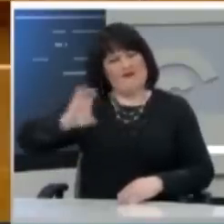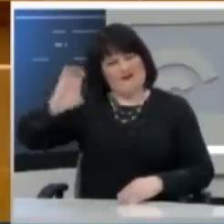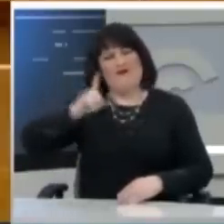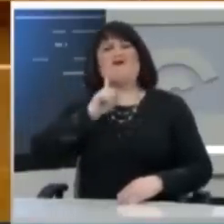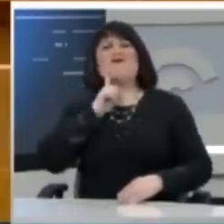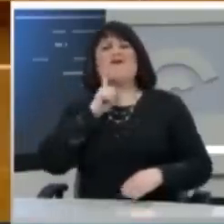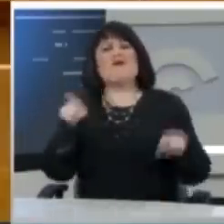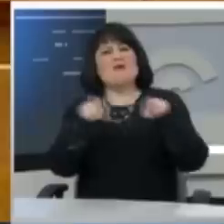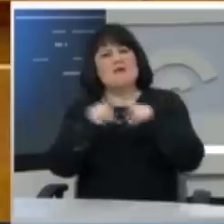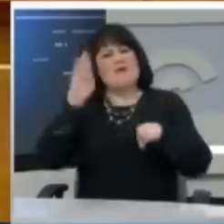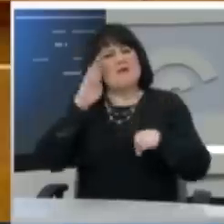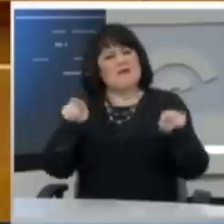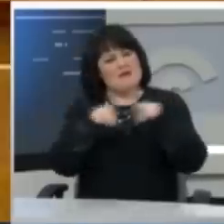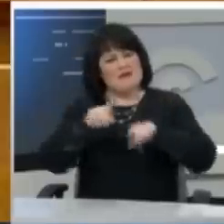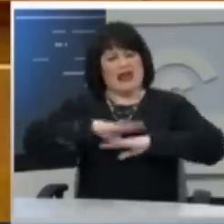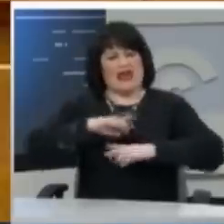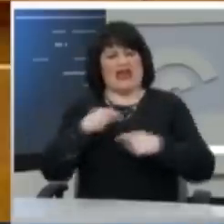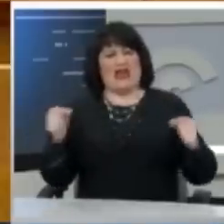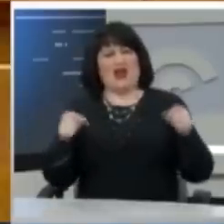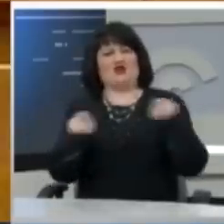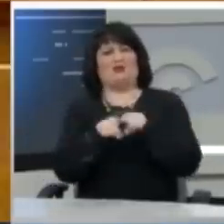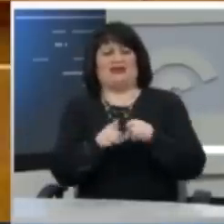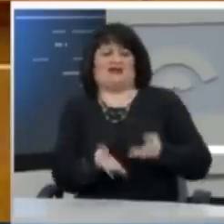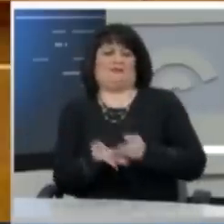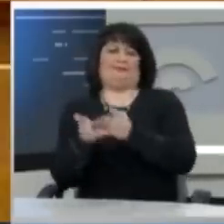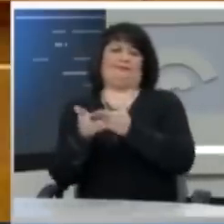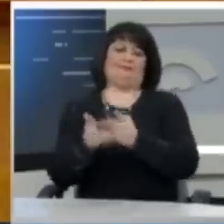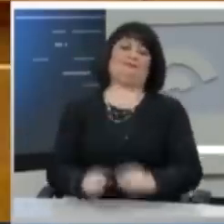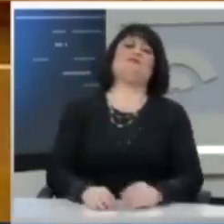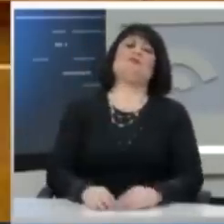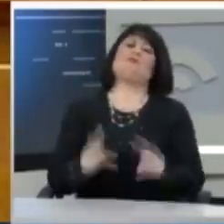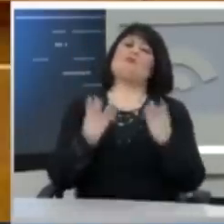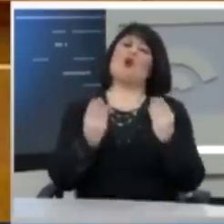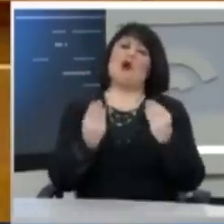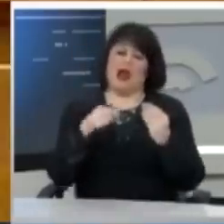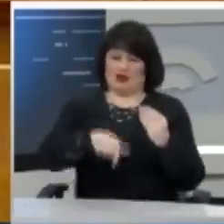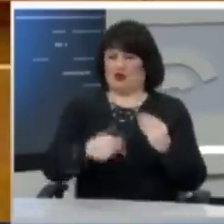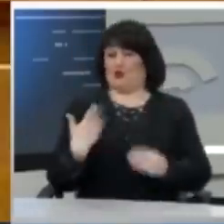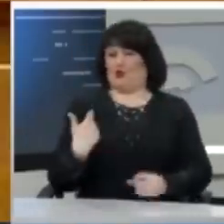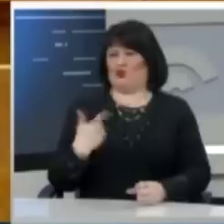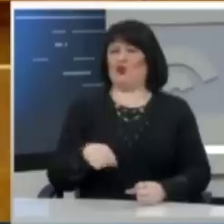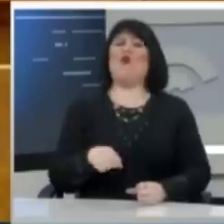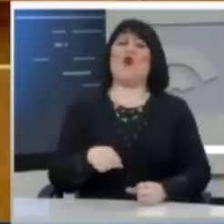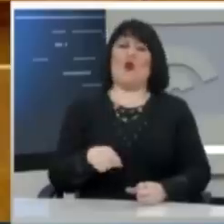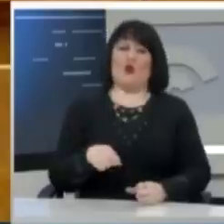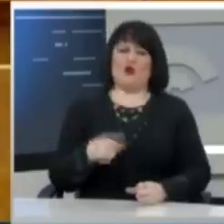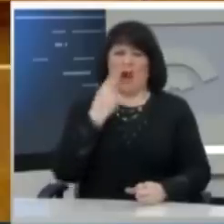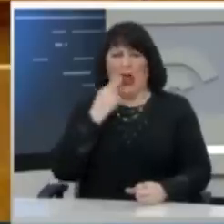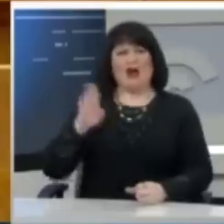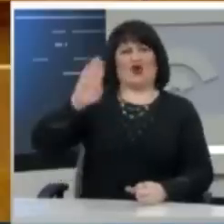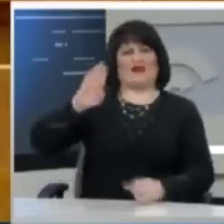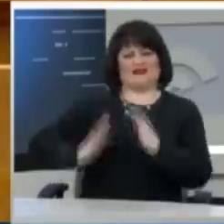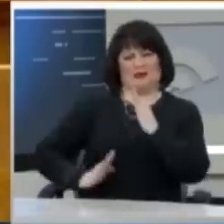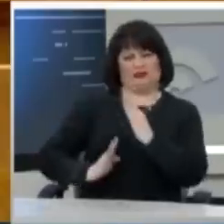Πολιτείες. Και φυσικά πάρα πολλά άλλα ακόμα που δεν έγιναν τώρα, σε συνθήκες ανόδου της ακροδεξιάς,